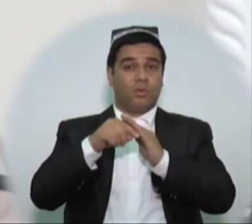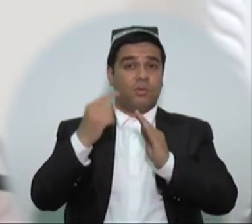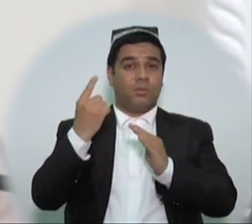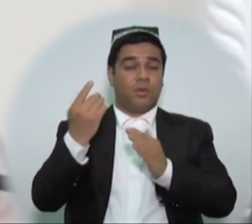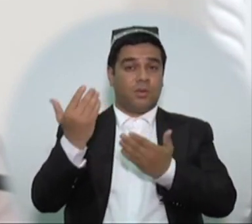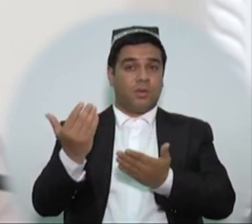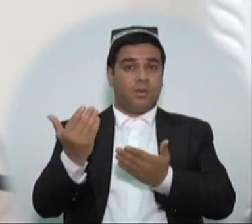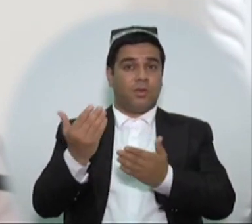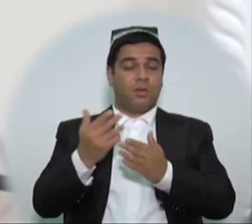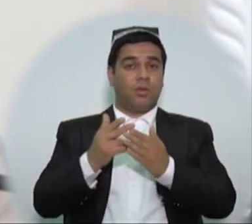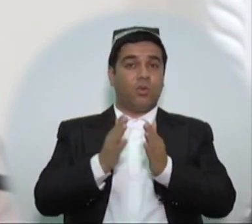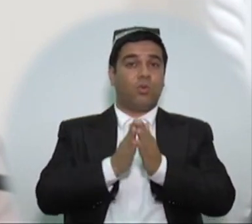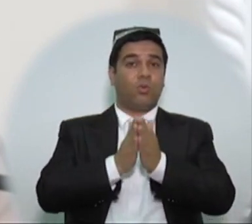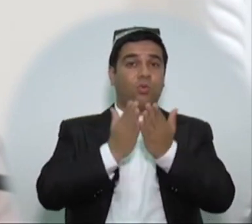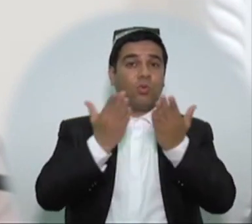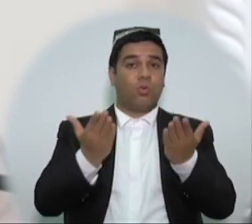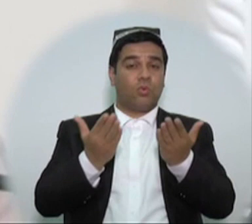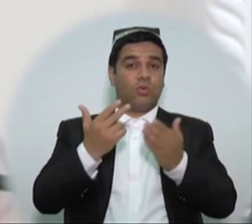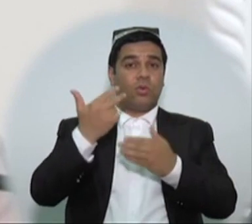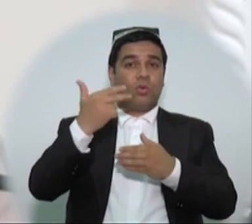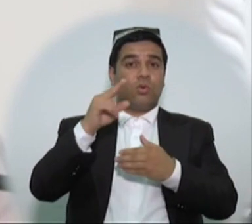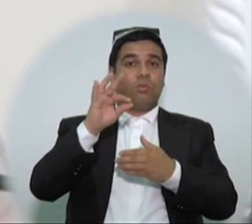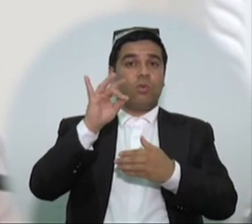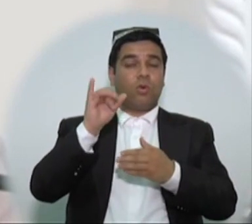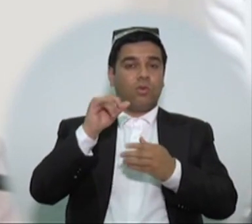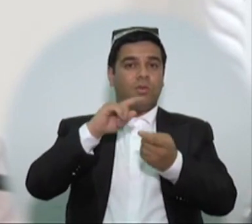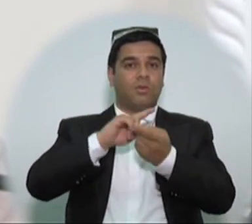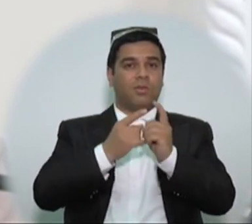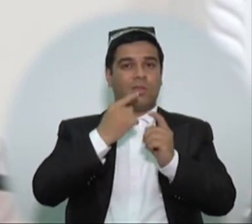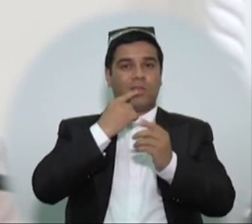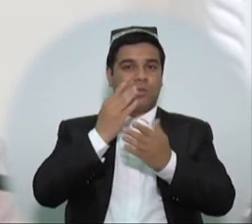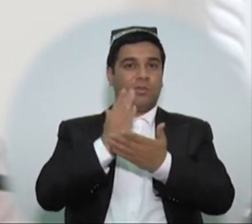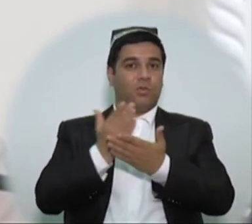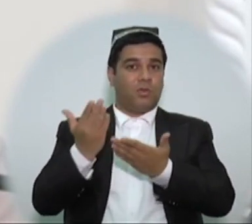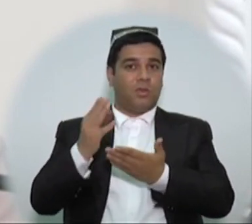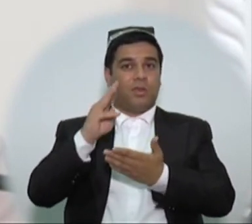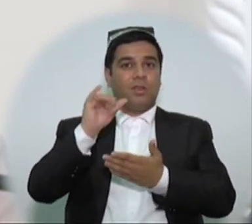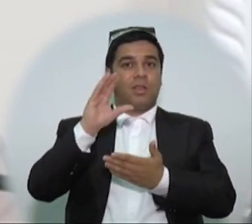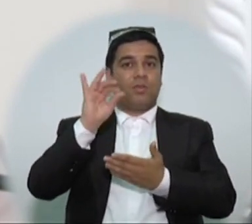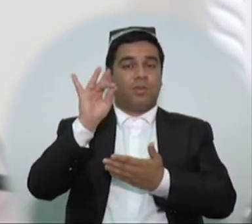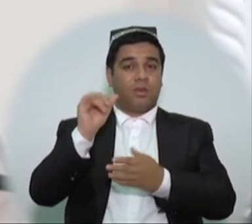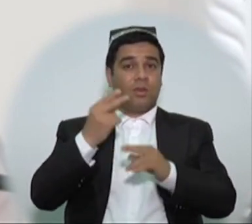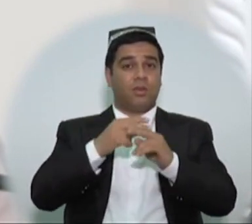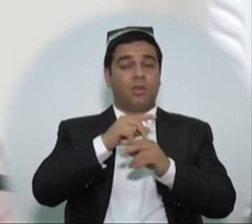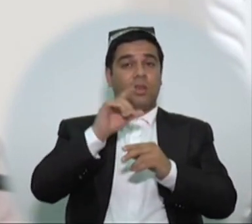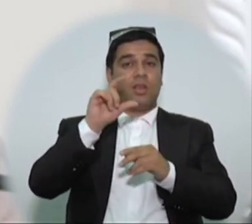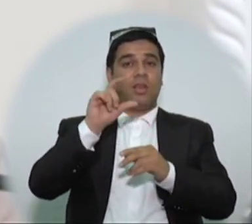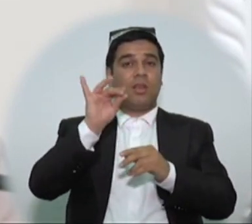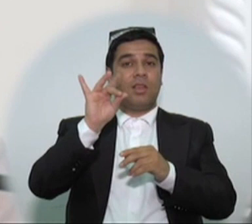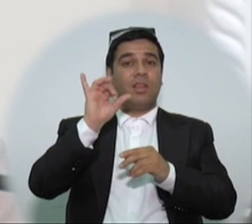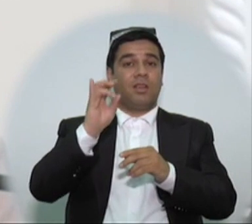birida Qur'oni Karimni 30-chi porasini tafsiri chiqibdi. Uni Eronning elchixonasi amalga